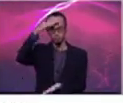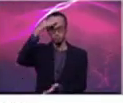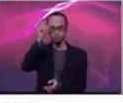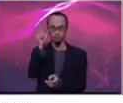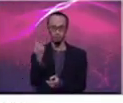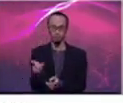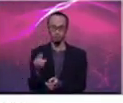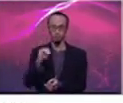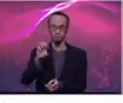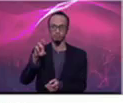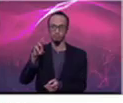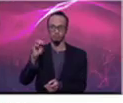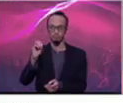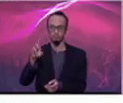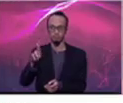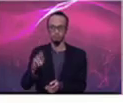sapawi Ahmad